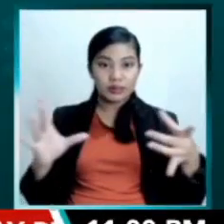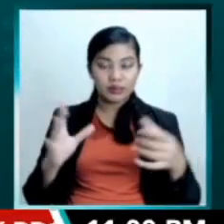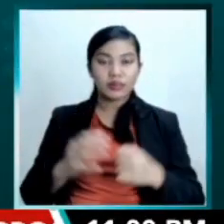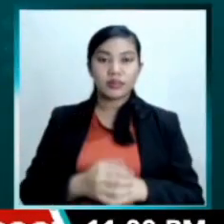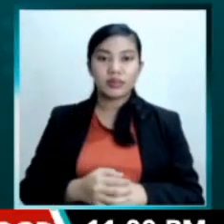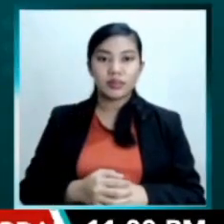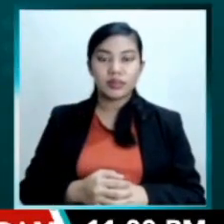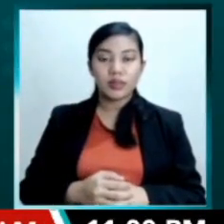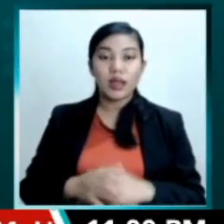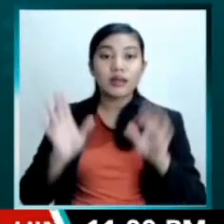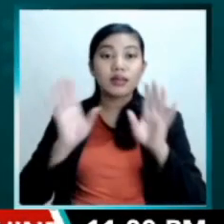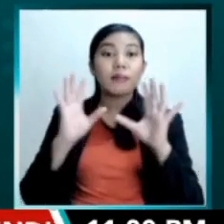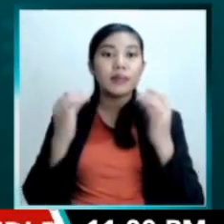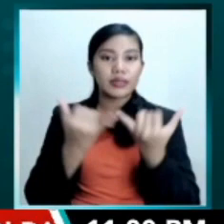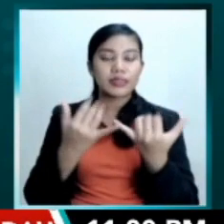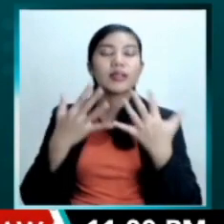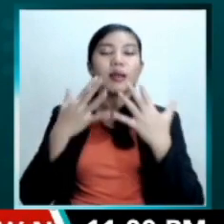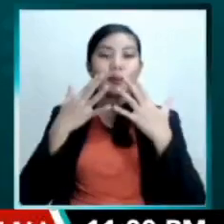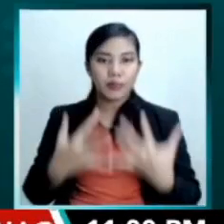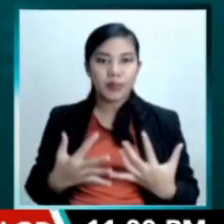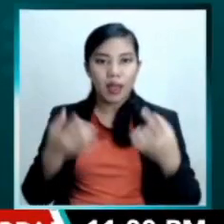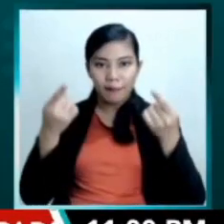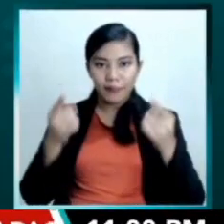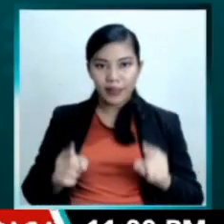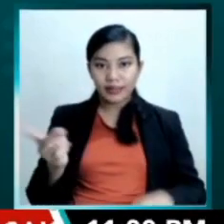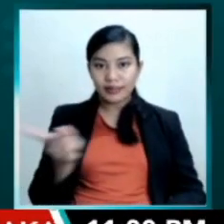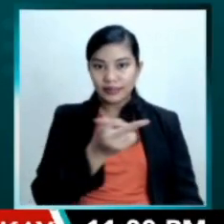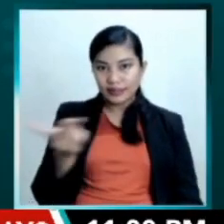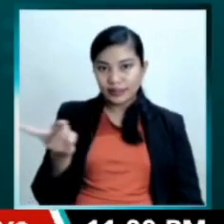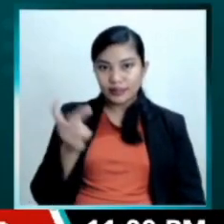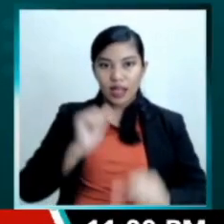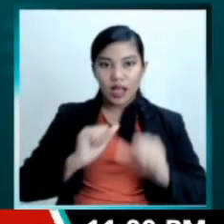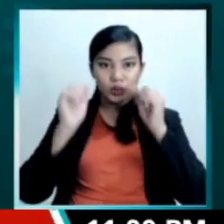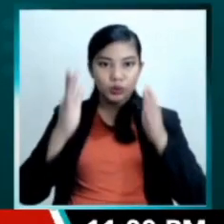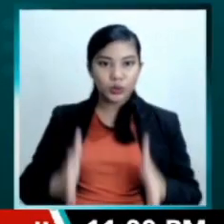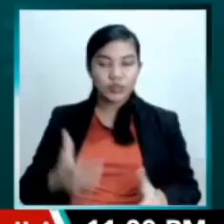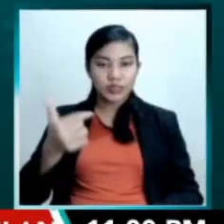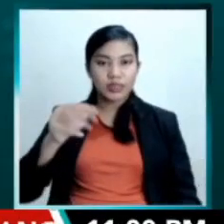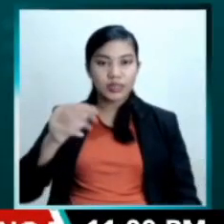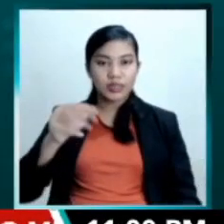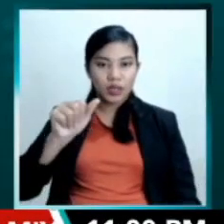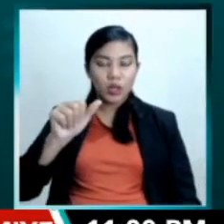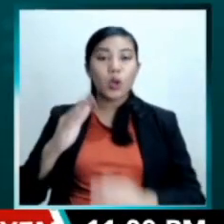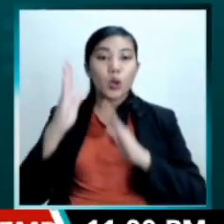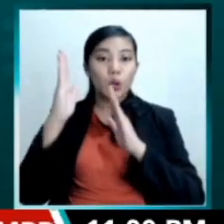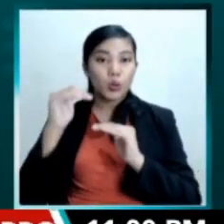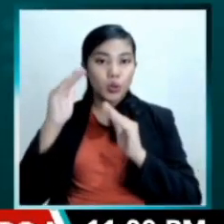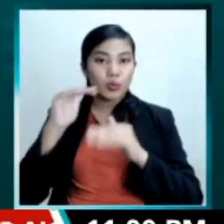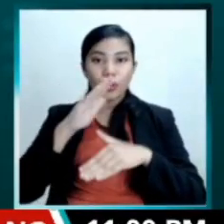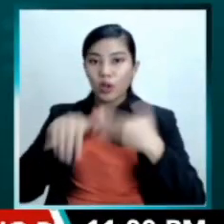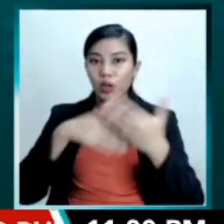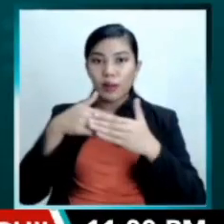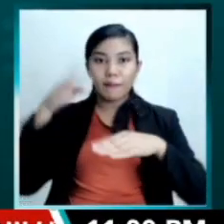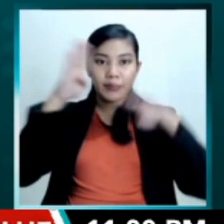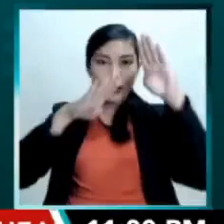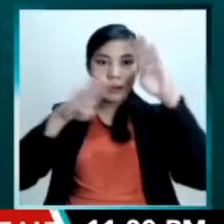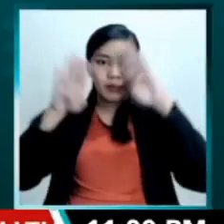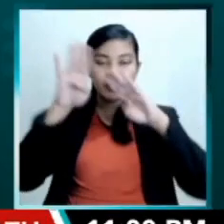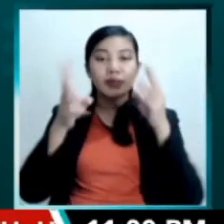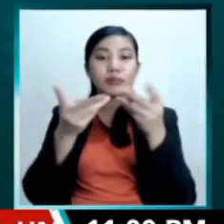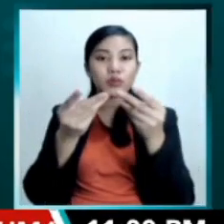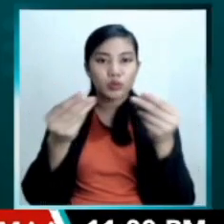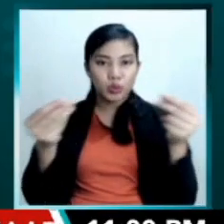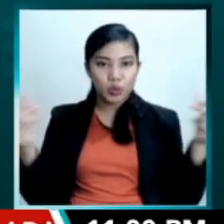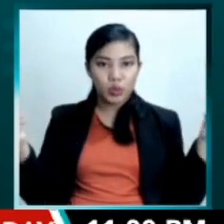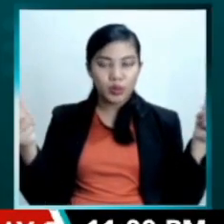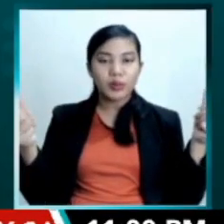ang kinahinatnan ng dalawang GMA artists. Sana raw ay maresolba nila ang mga issue sa lalong madaling panahon at sa mapayapang